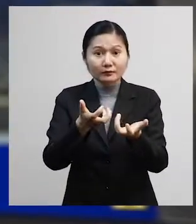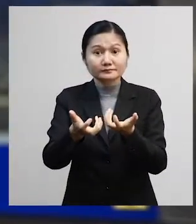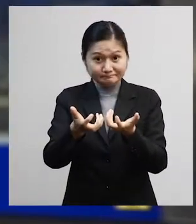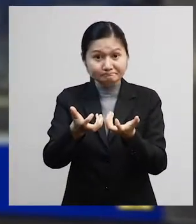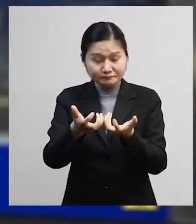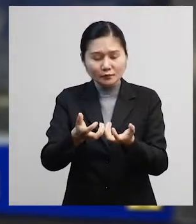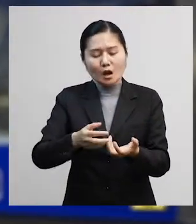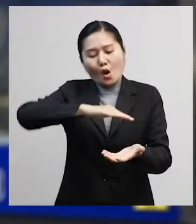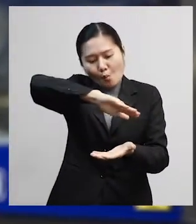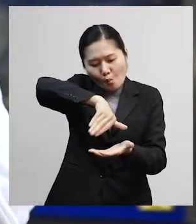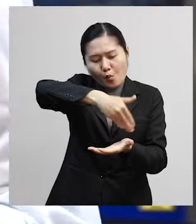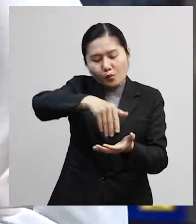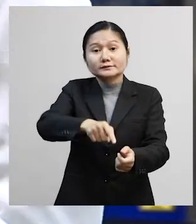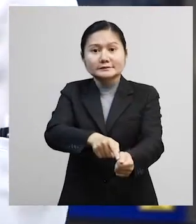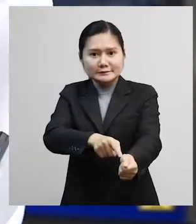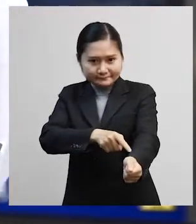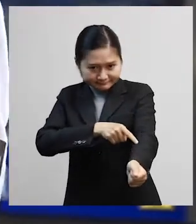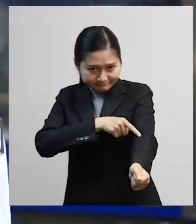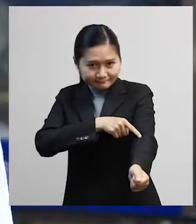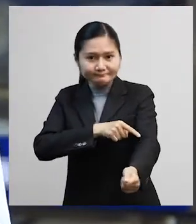ช้ความเร็วต่ำก็พอนะคะ